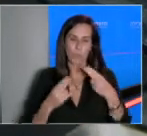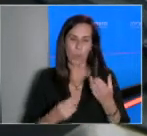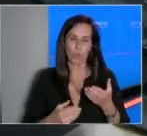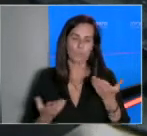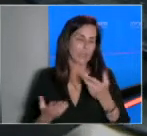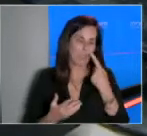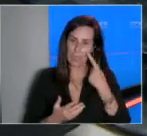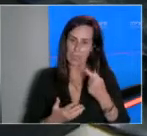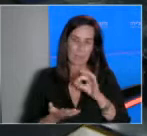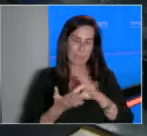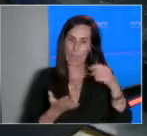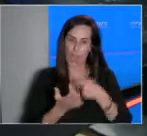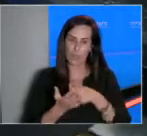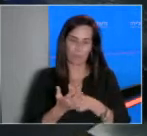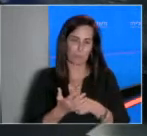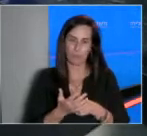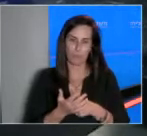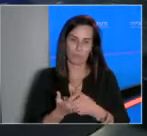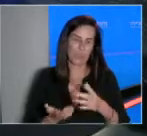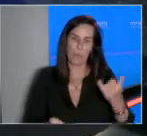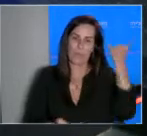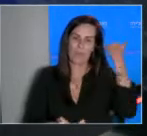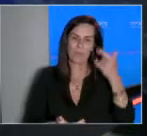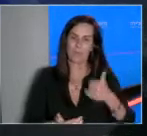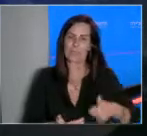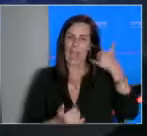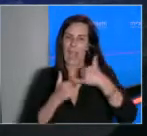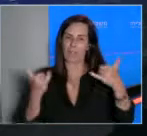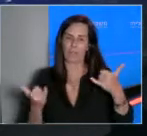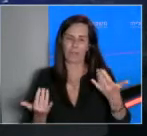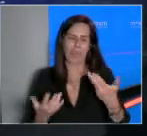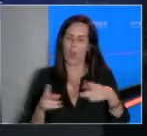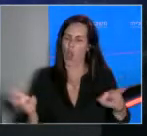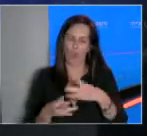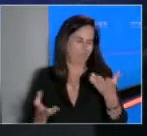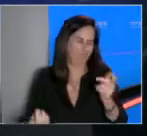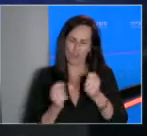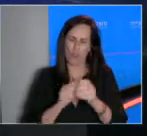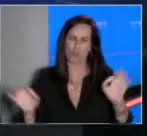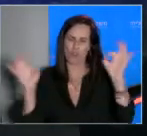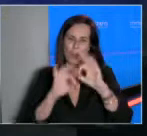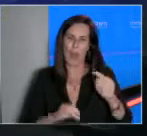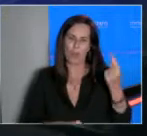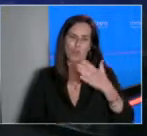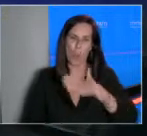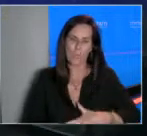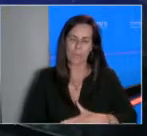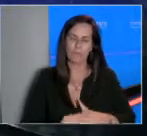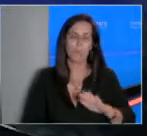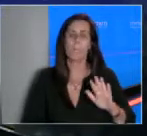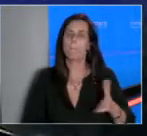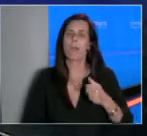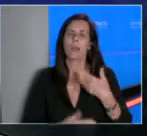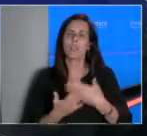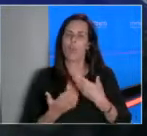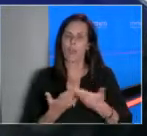כי איך שזה נראה, משרד האוצר מתנהל על ידי פקידים, שר רווחה חסר כל יכולת לשנות את העניינים למרות רצון טוב. מה